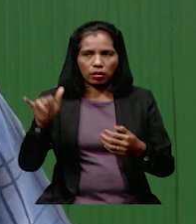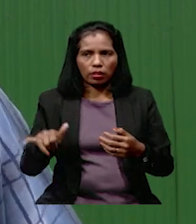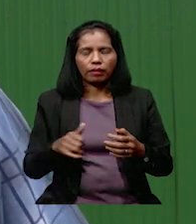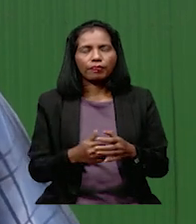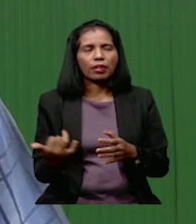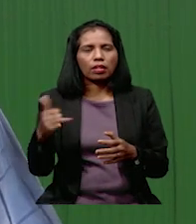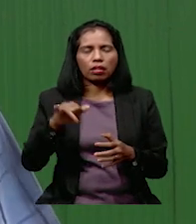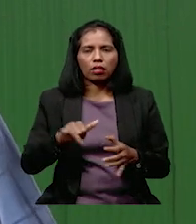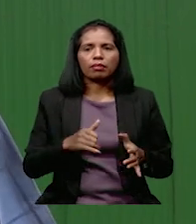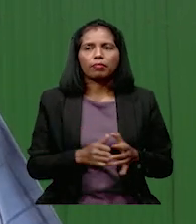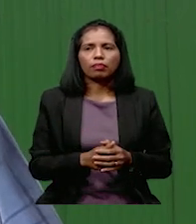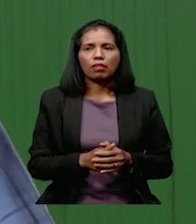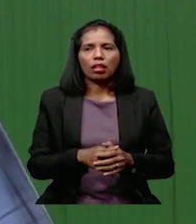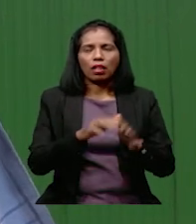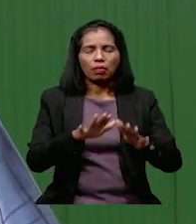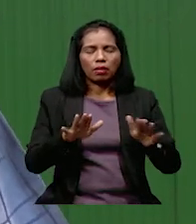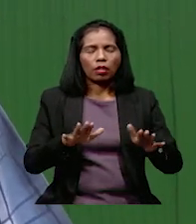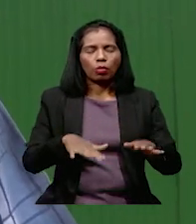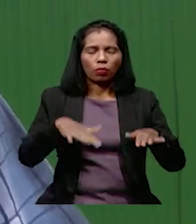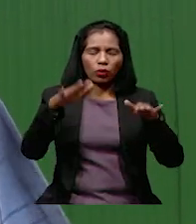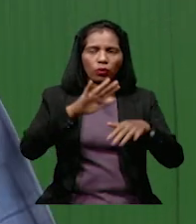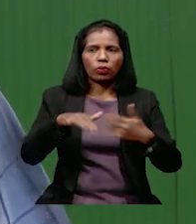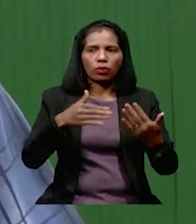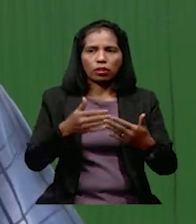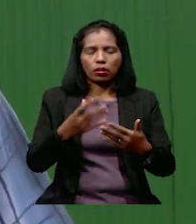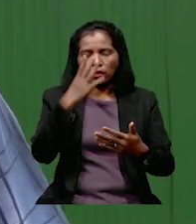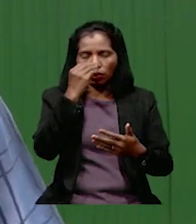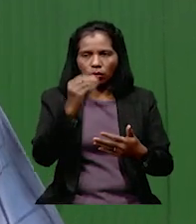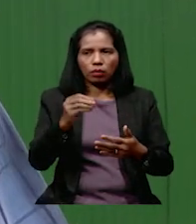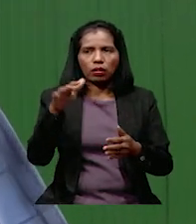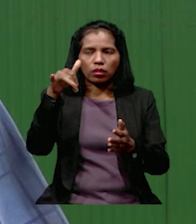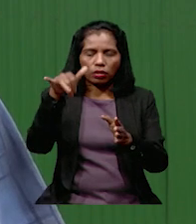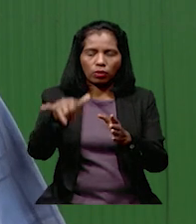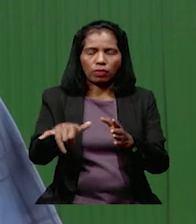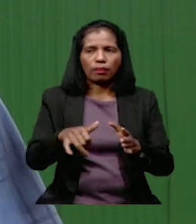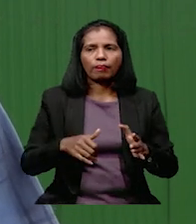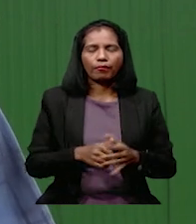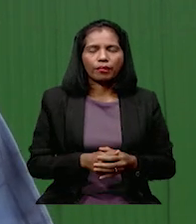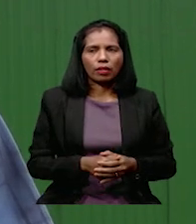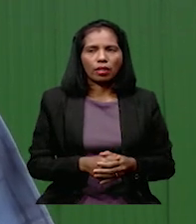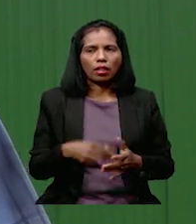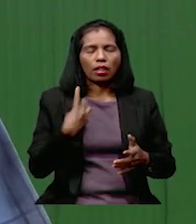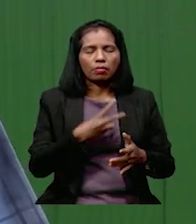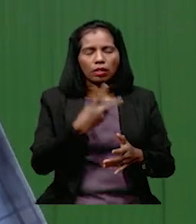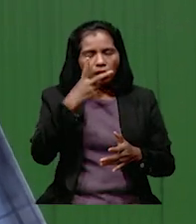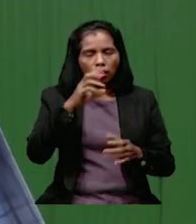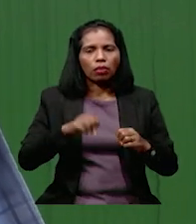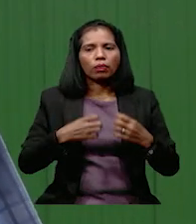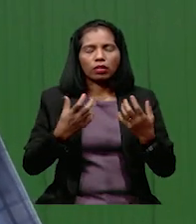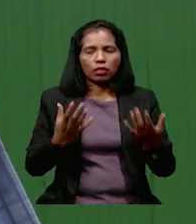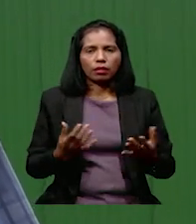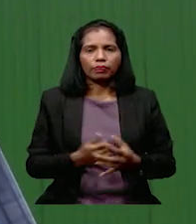sirene be labarik ma be boto ituan sira sementara se hela ya izim tawa entem se hare o insatu bele